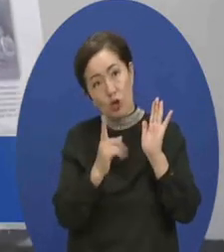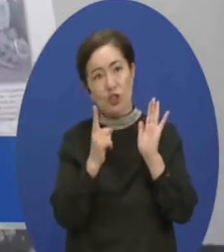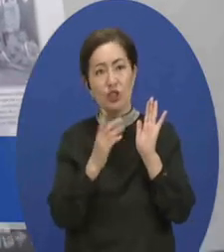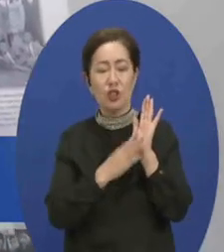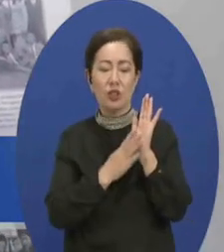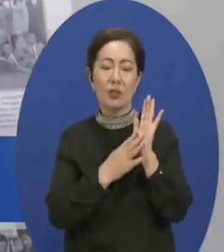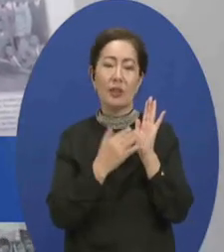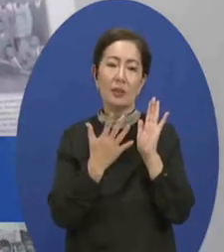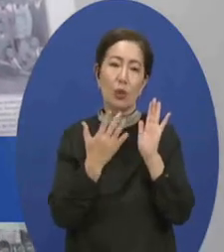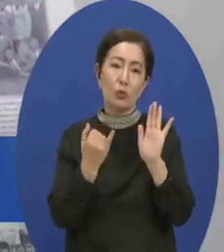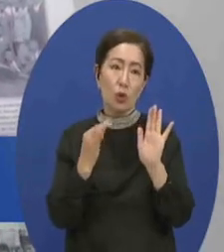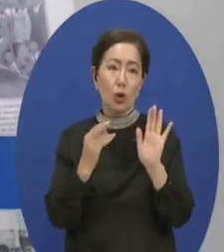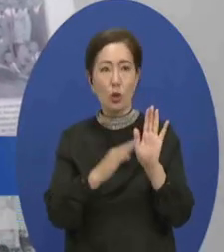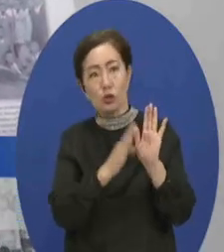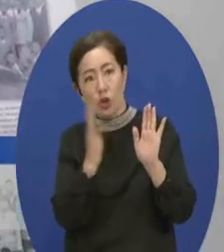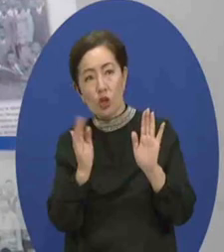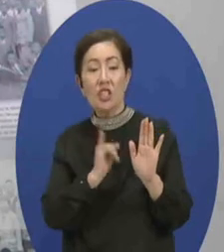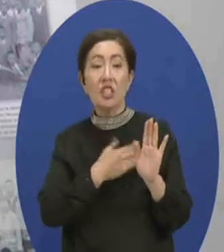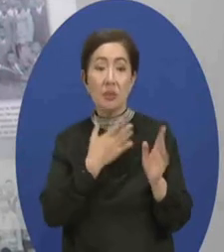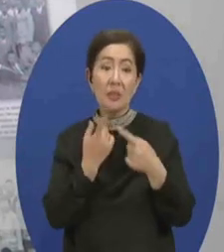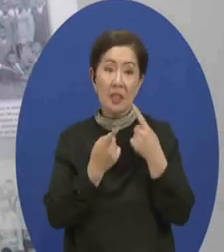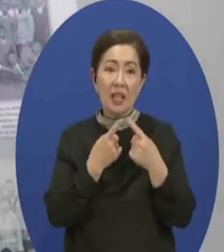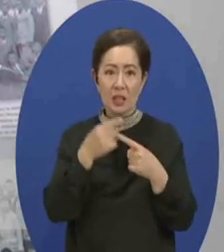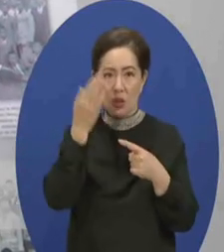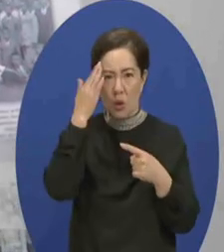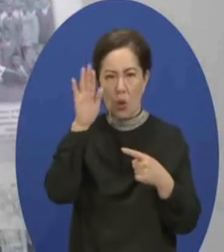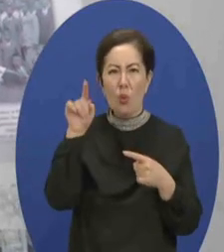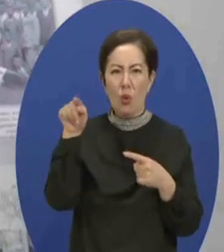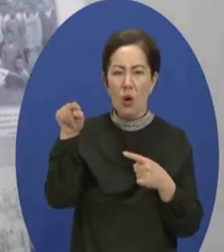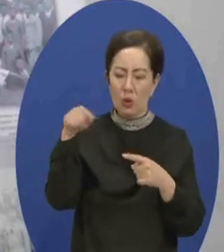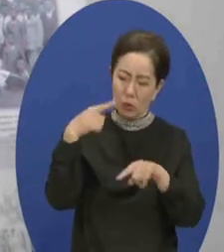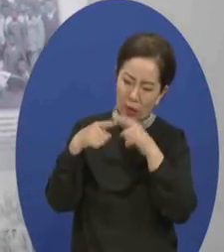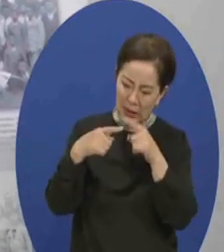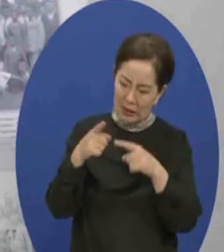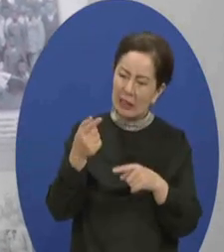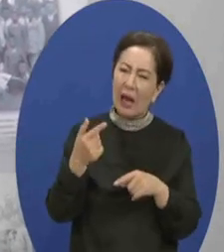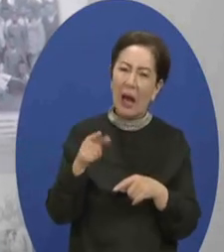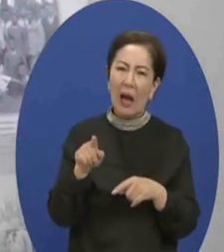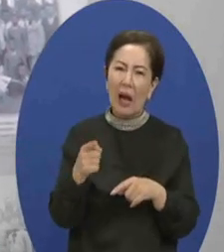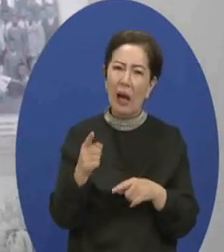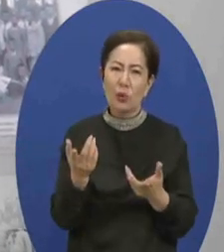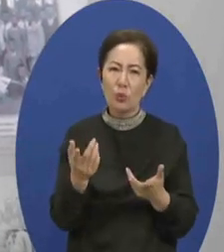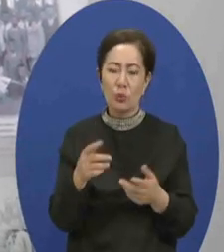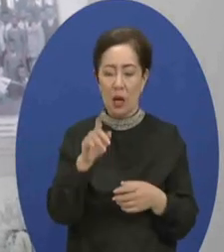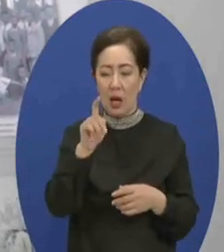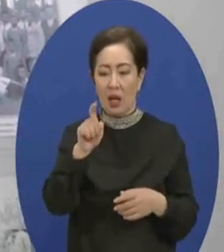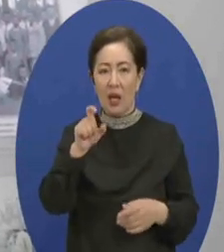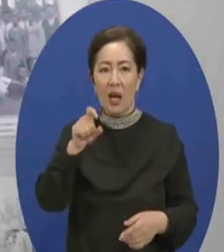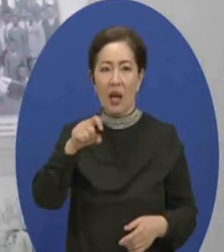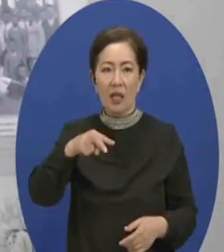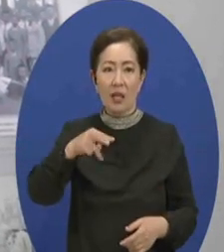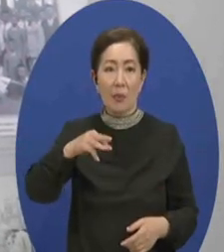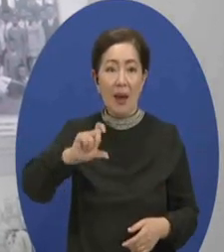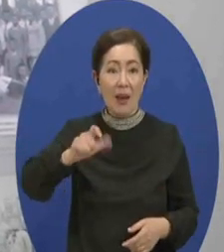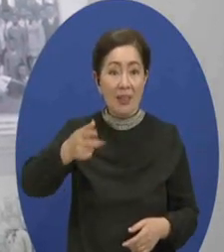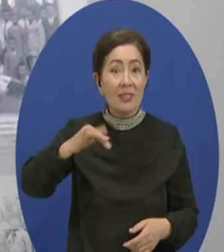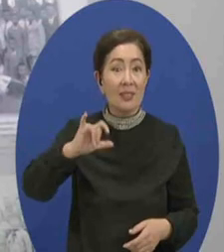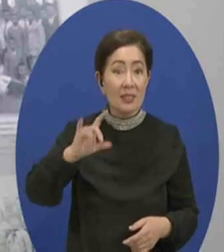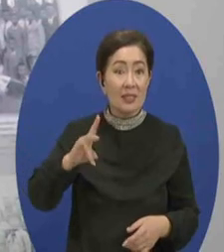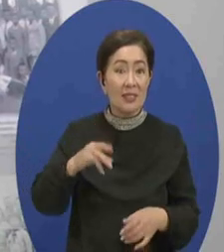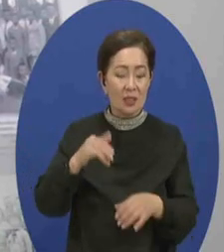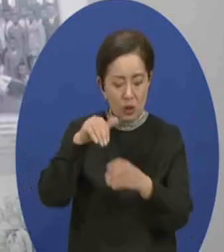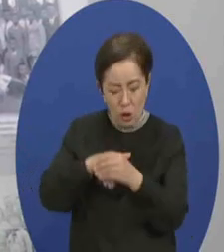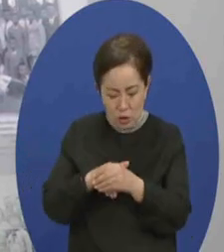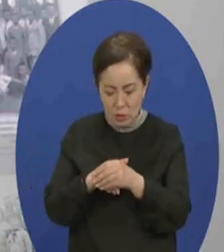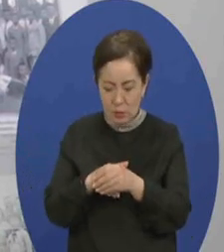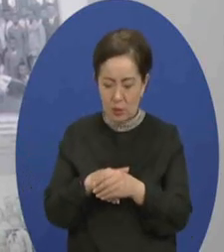нь нэгдэхтэй яригдэж яагаад тэгсэн бол бодвол тухайн үедээ хилмигдэж барьж явсан болохоор энэ хүний тухай манай